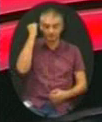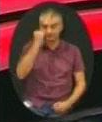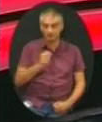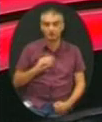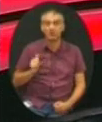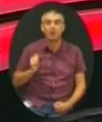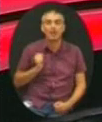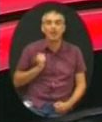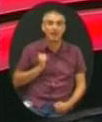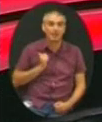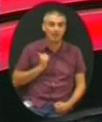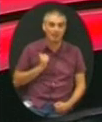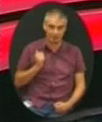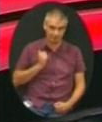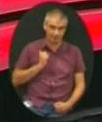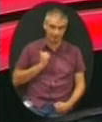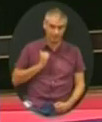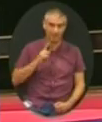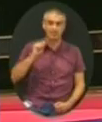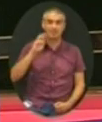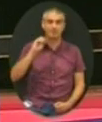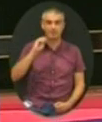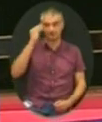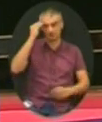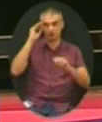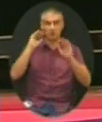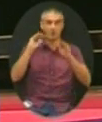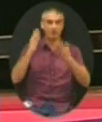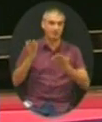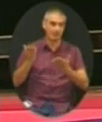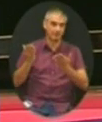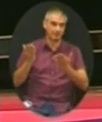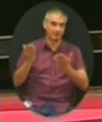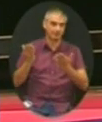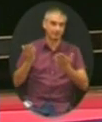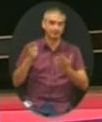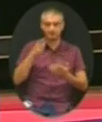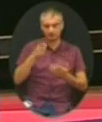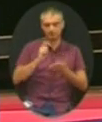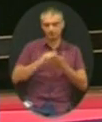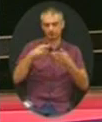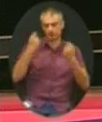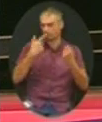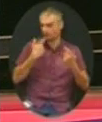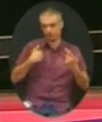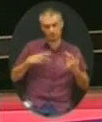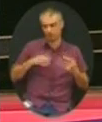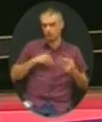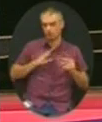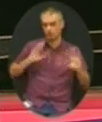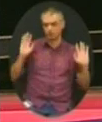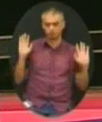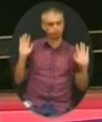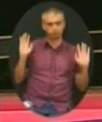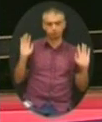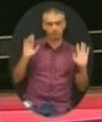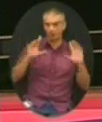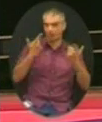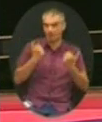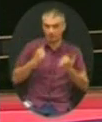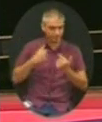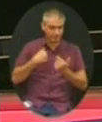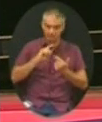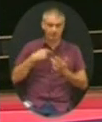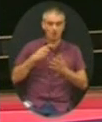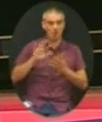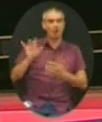של חייל, החייל תמם, זיכרונו לברכה. ואת זה משרד התרבות אומר, אני לא מוכן לאפשר. לא מוכן לאפשר, למה? כי אני